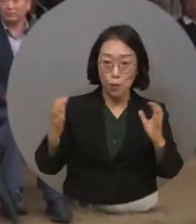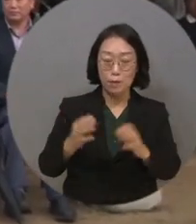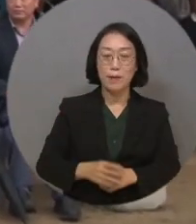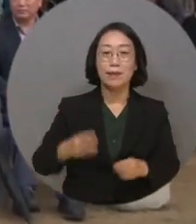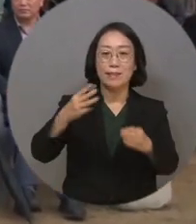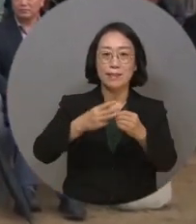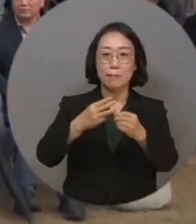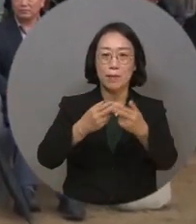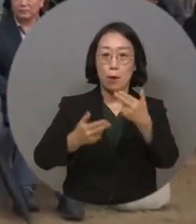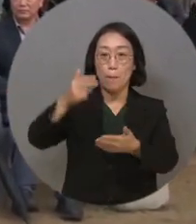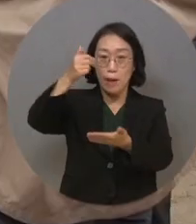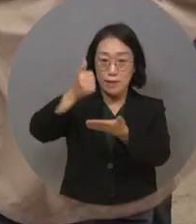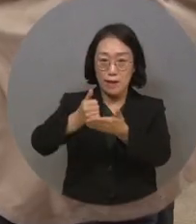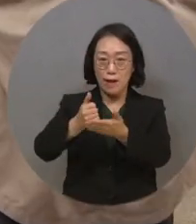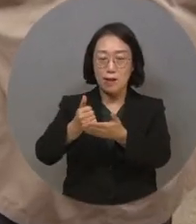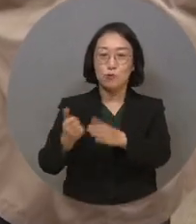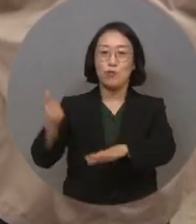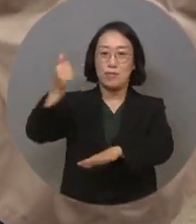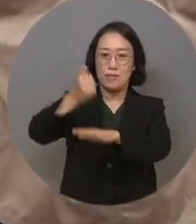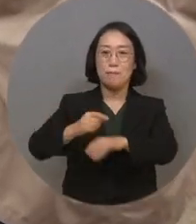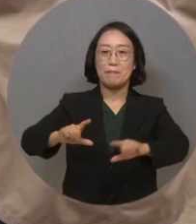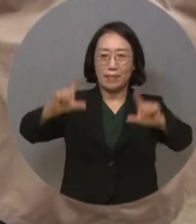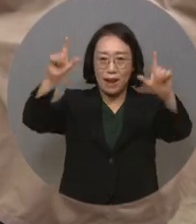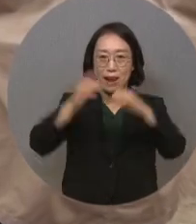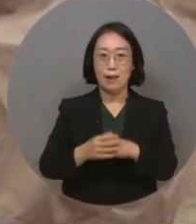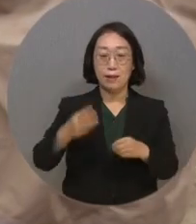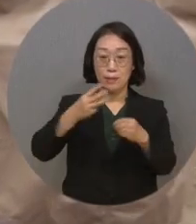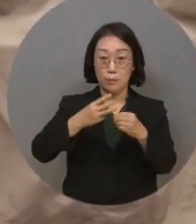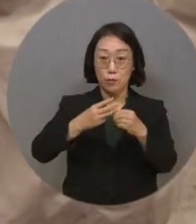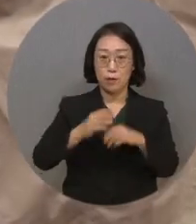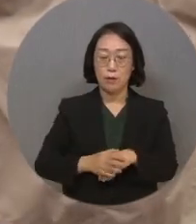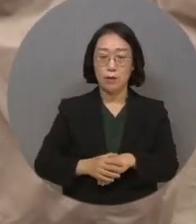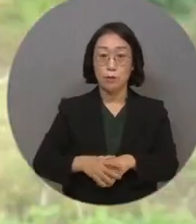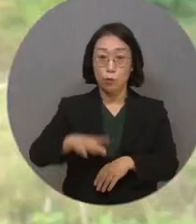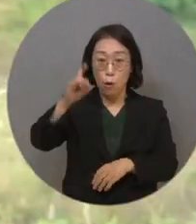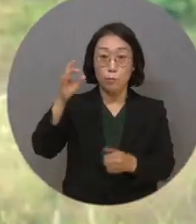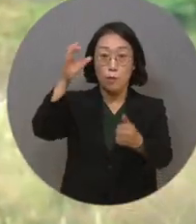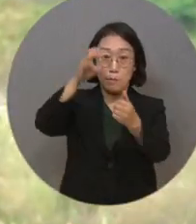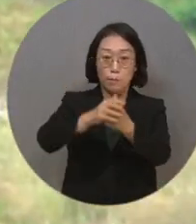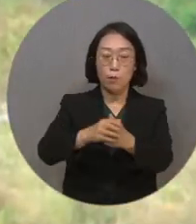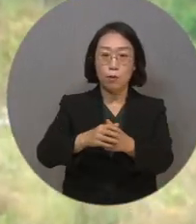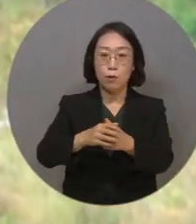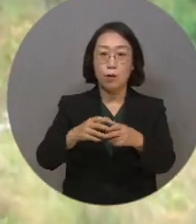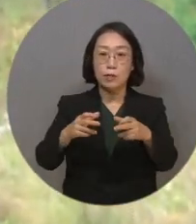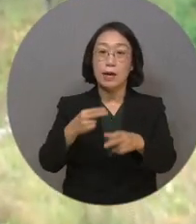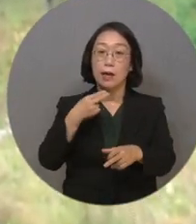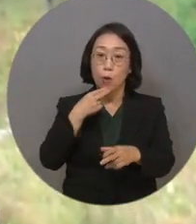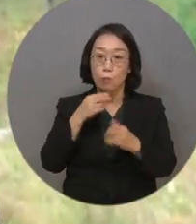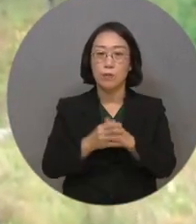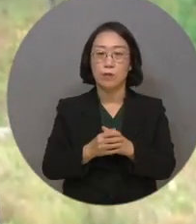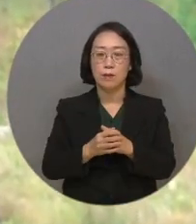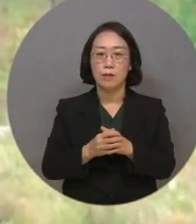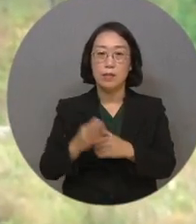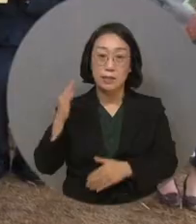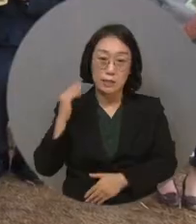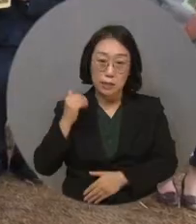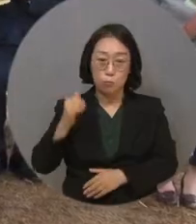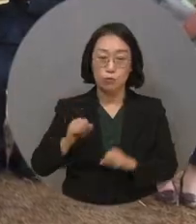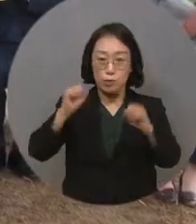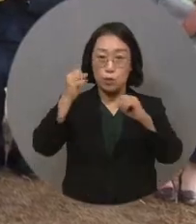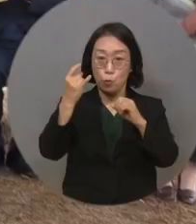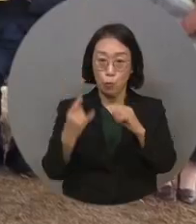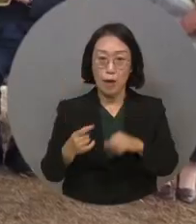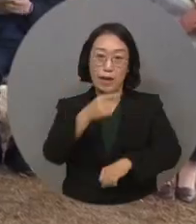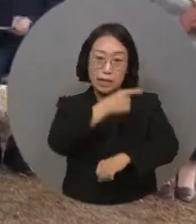회장 취임식이 있는 날입니다. 이번 3대 회장은 첫 비장애인 회장으로 의정부시 체육회 김정창